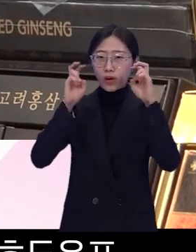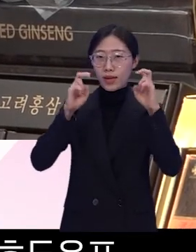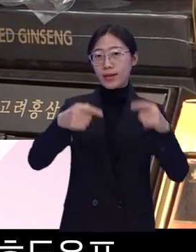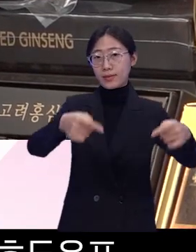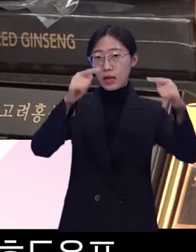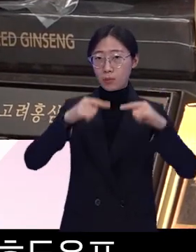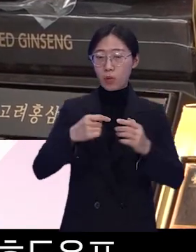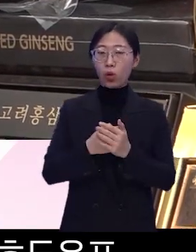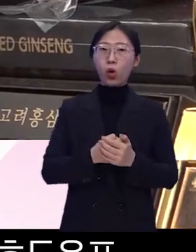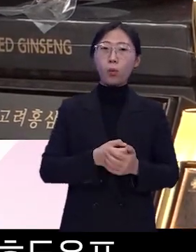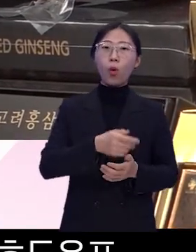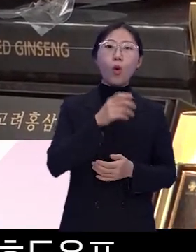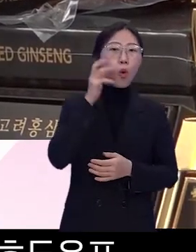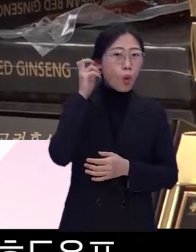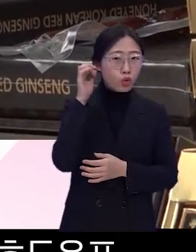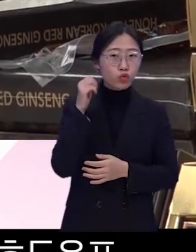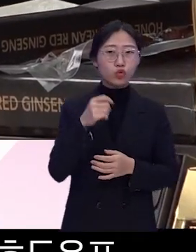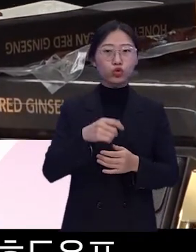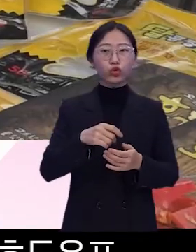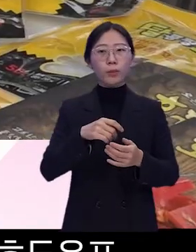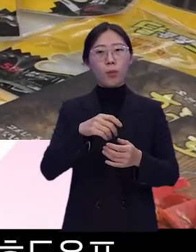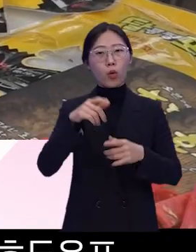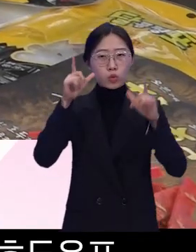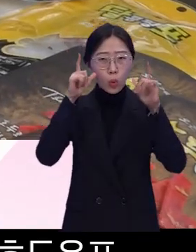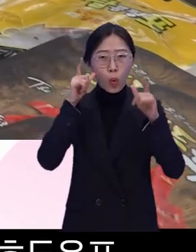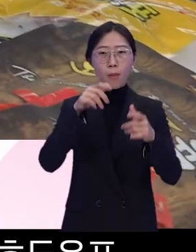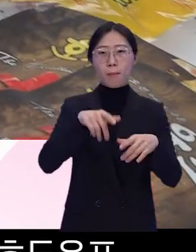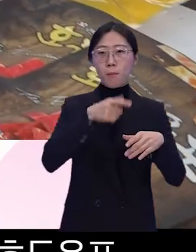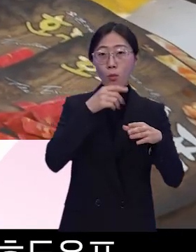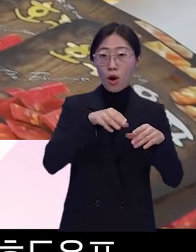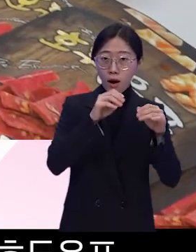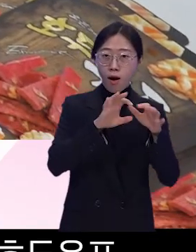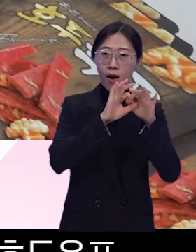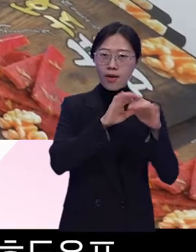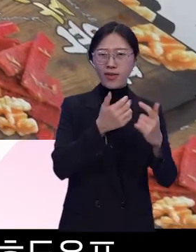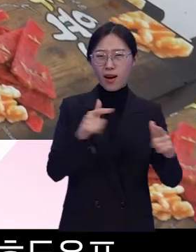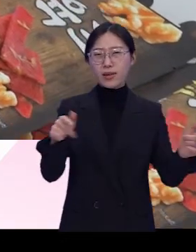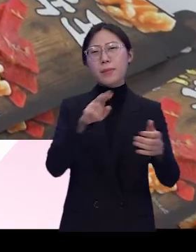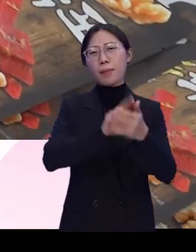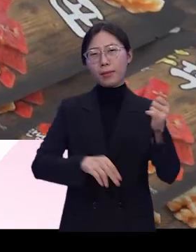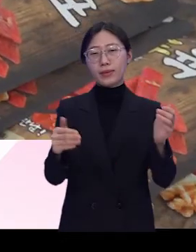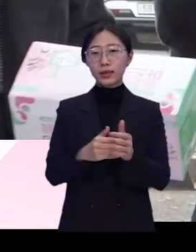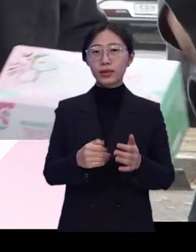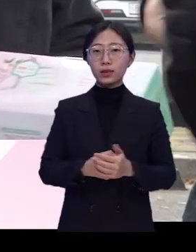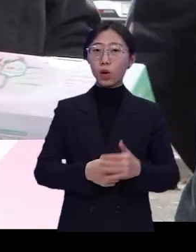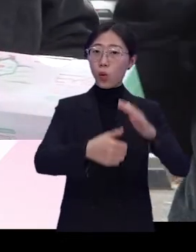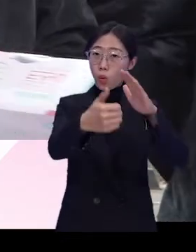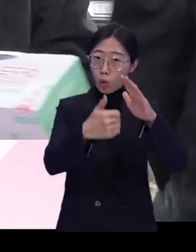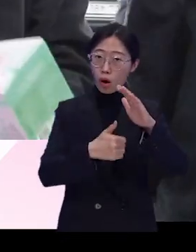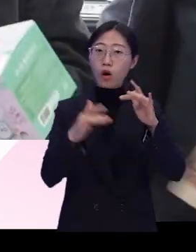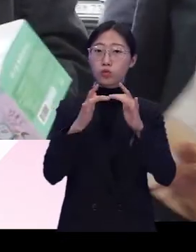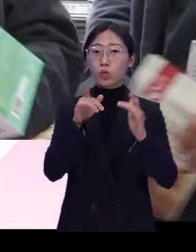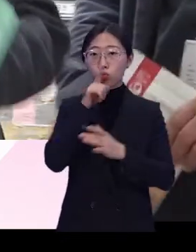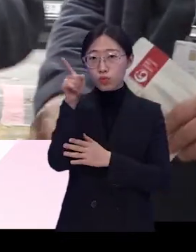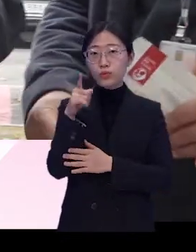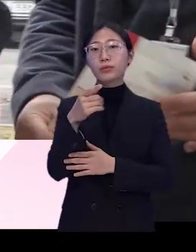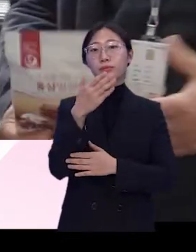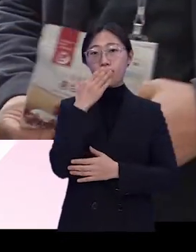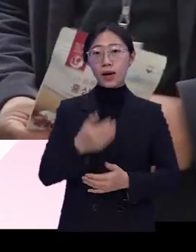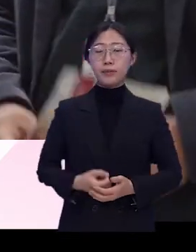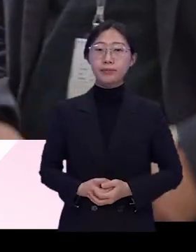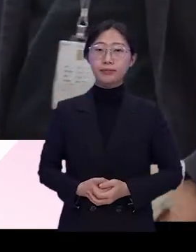개척과 제품 홍보를 위해 마련된 행사에는 11개 기업이 참여해 호두 육포, 태양광 보도블록, 마스크